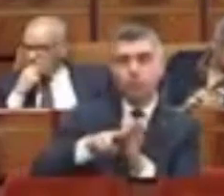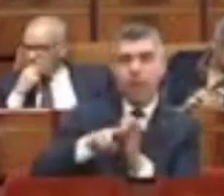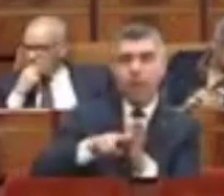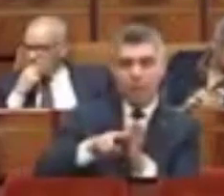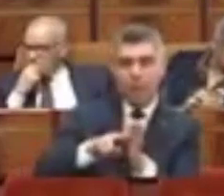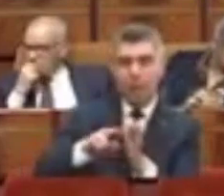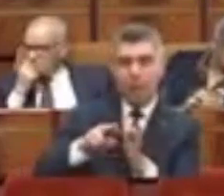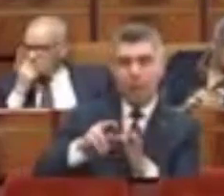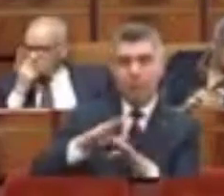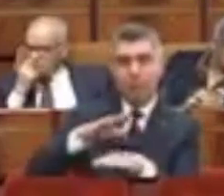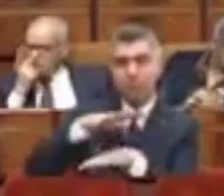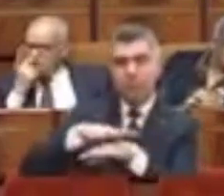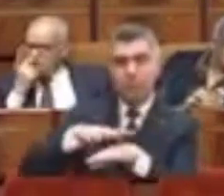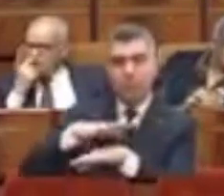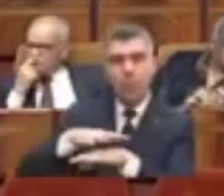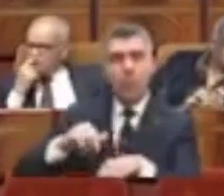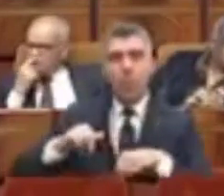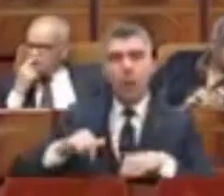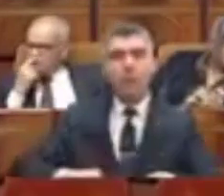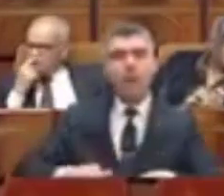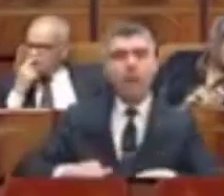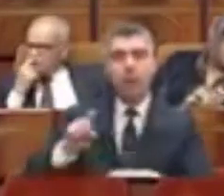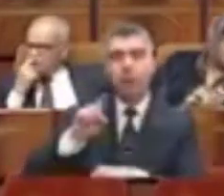ووزارة التجهيز والجماعات الترابية.